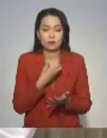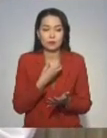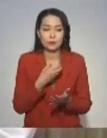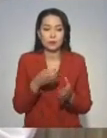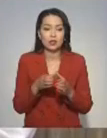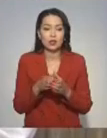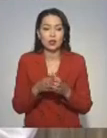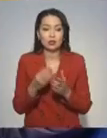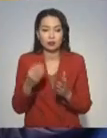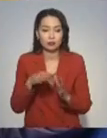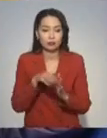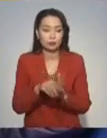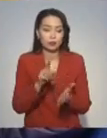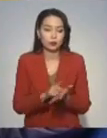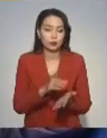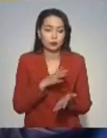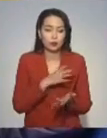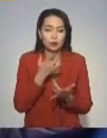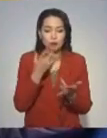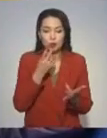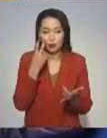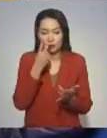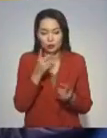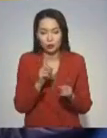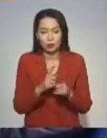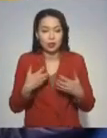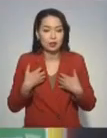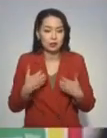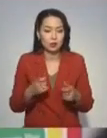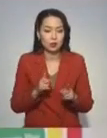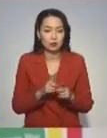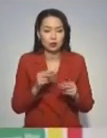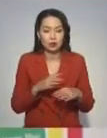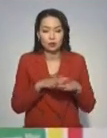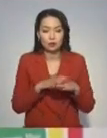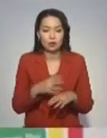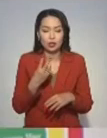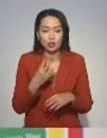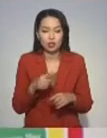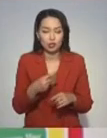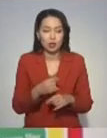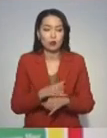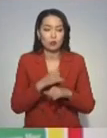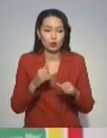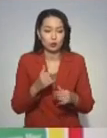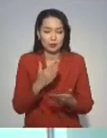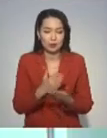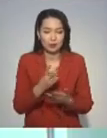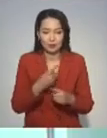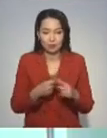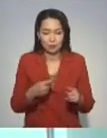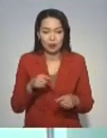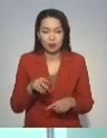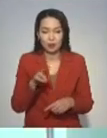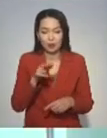категорияға жатқызылуы тиіс. Соңғы екі жылдың ішінде денсаулық сақтау саласын қаржыландыру 2,5 есеге өскен. Сонымен қатар биылғы